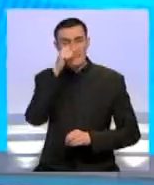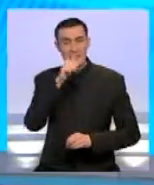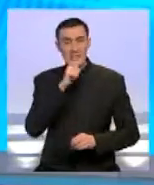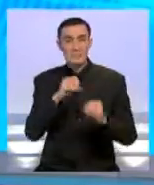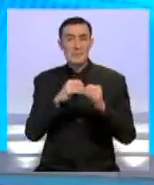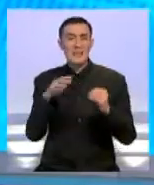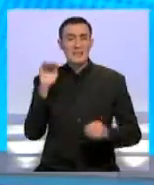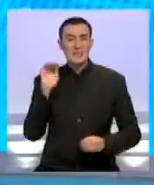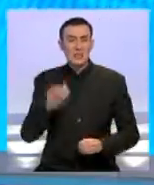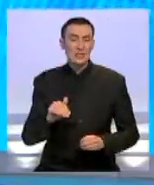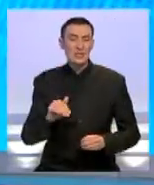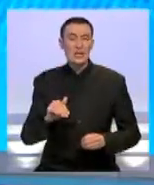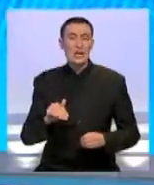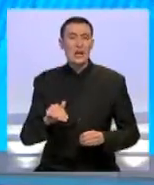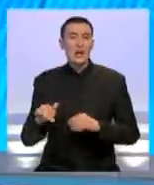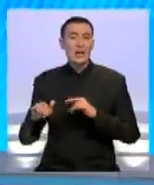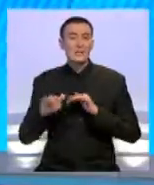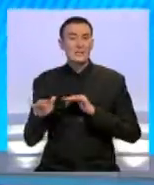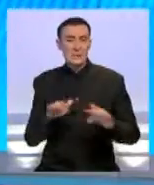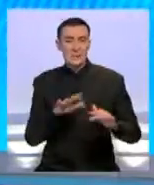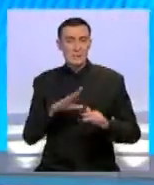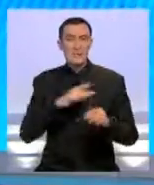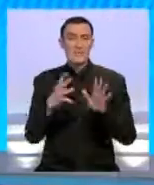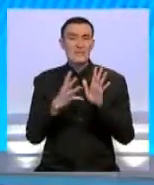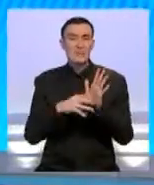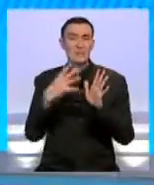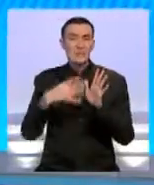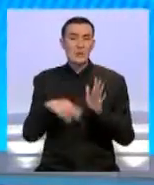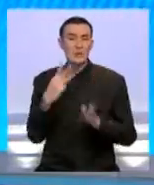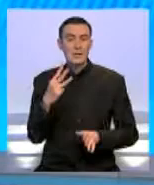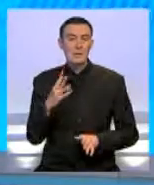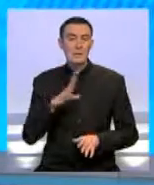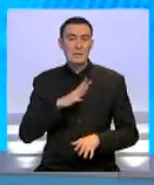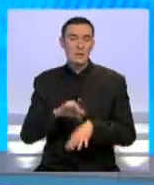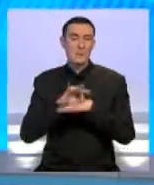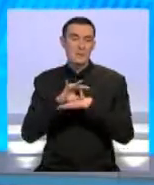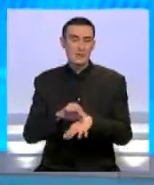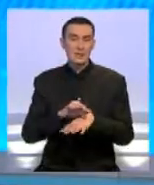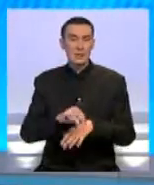месяцев 15 тысяч административных дел только 943 были